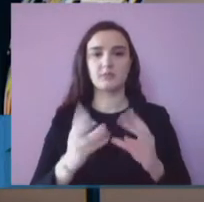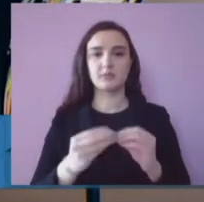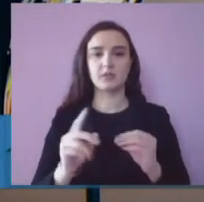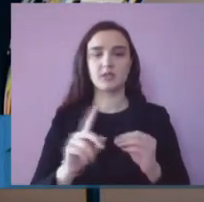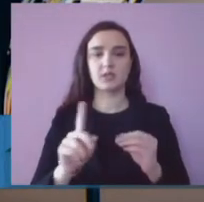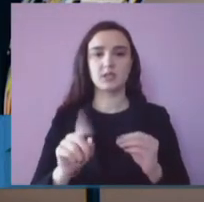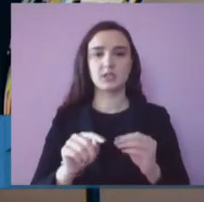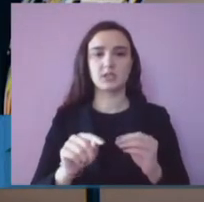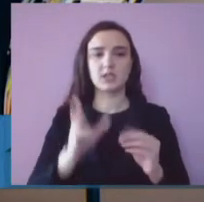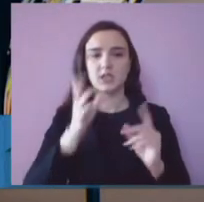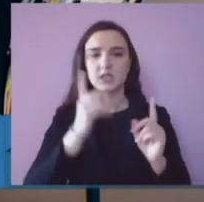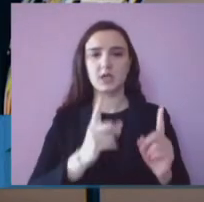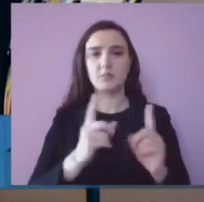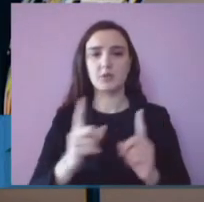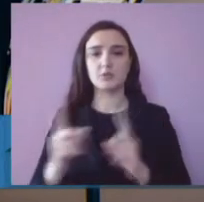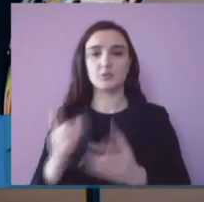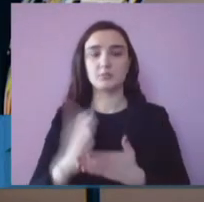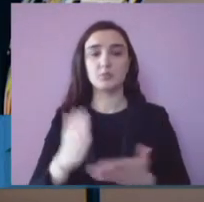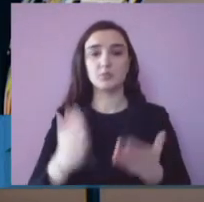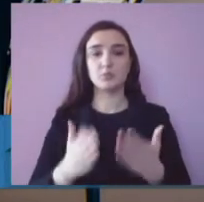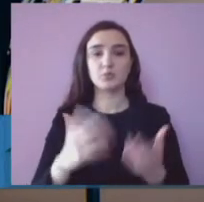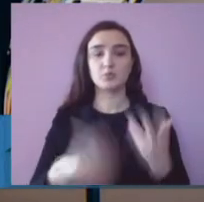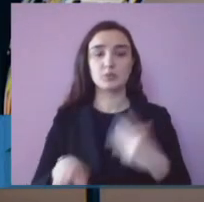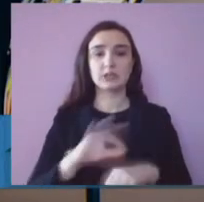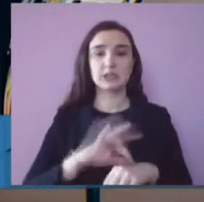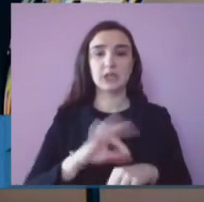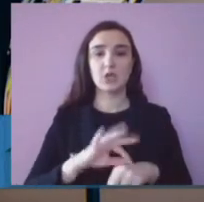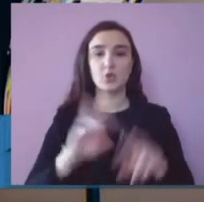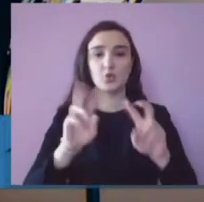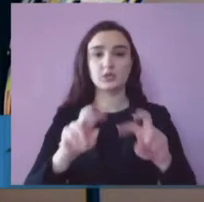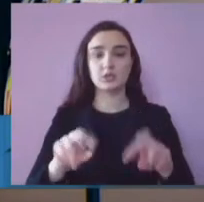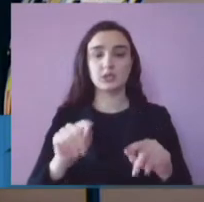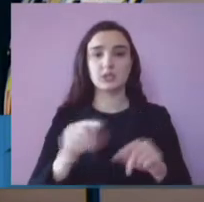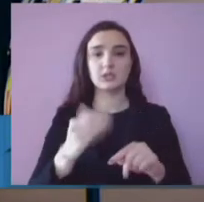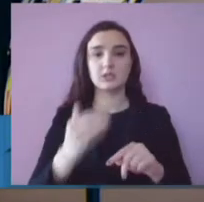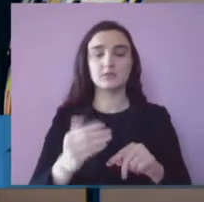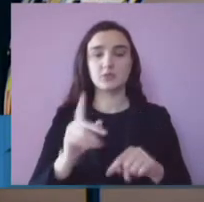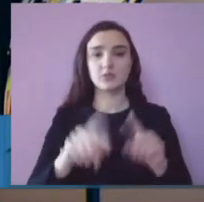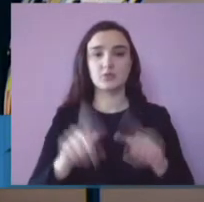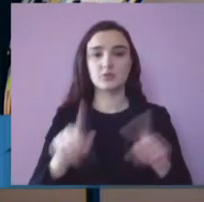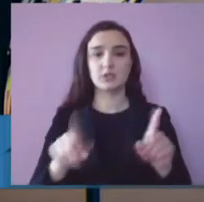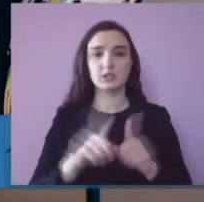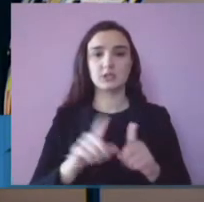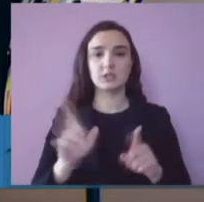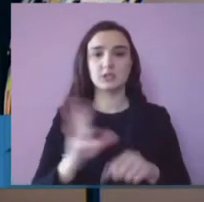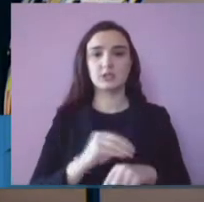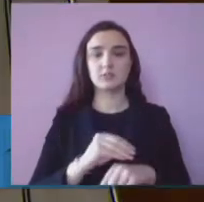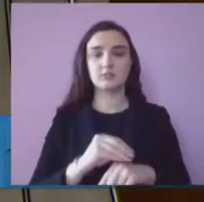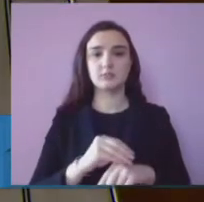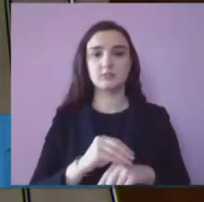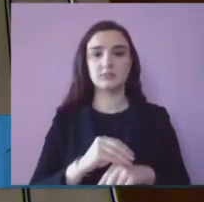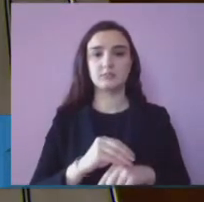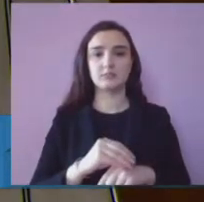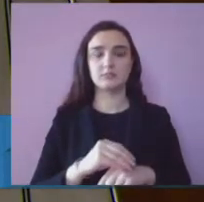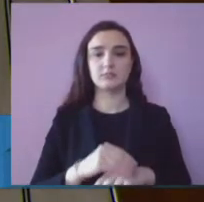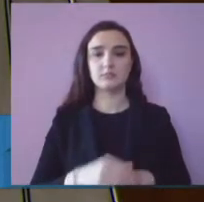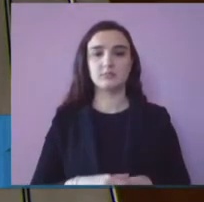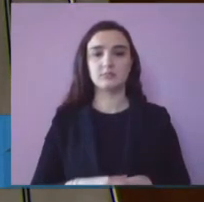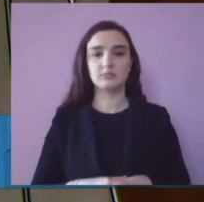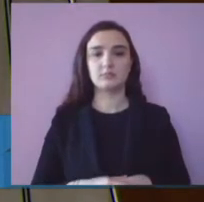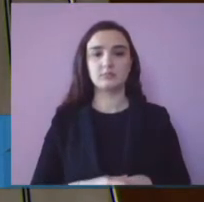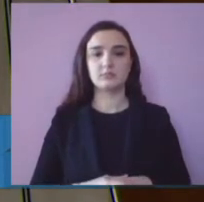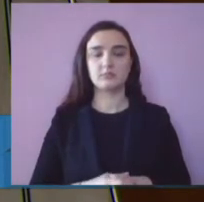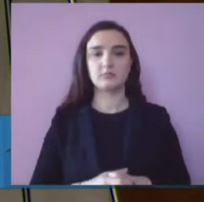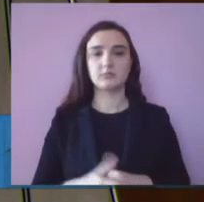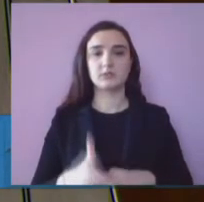დიაპაზონი აქვს, მაგრამ თუ დიაგნოსტიკისათვის ზოგჯერ ასეთი უცდარობა ძალიან დიდ მნიშვნელობას